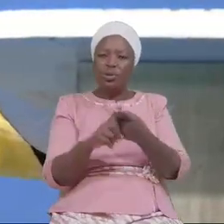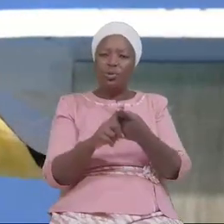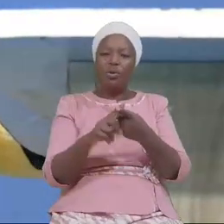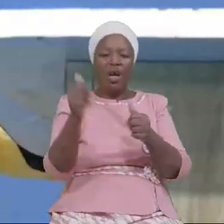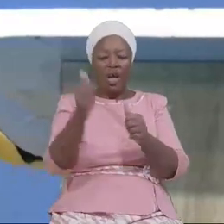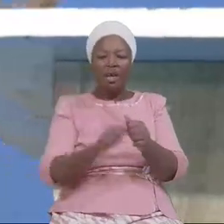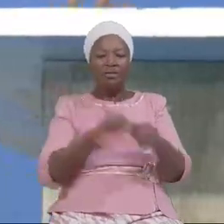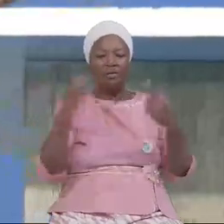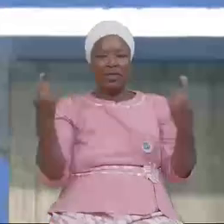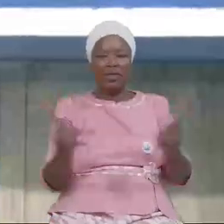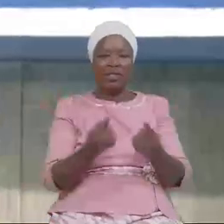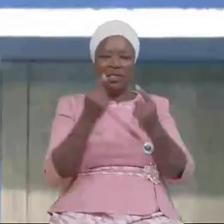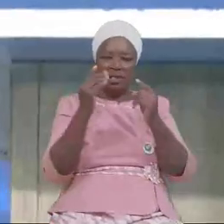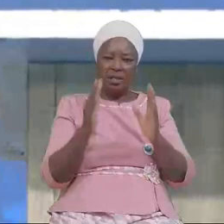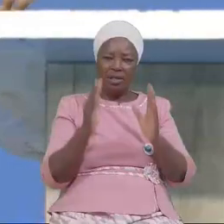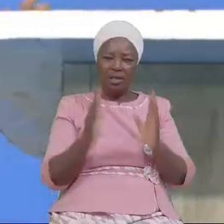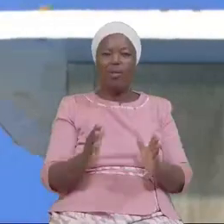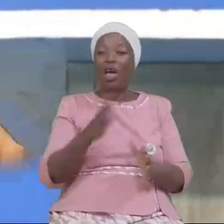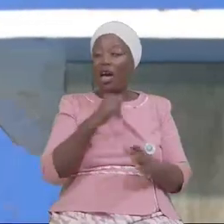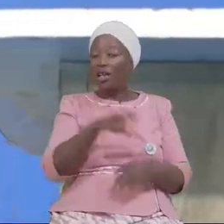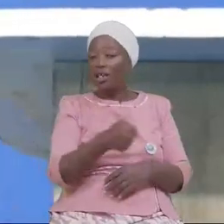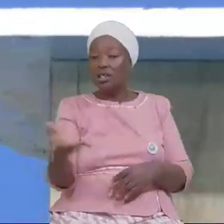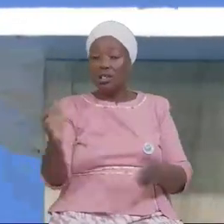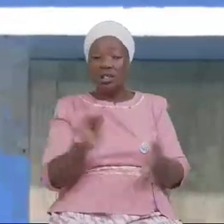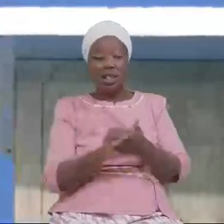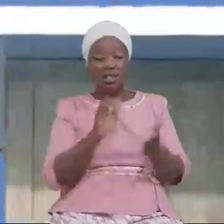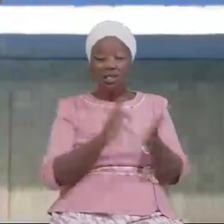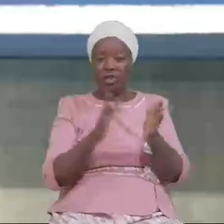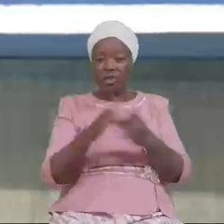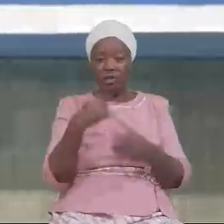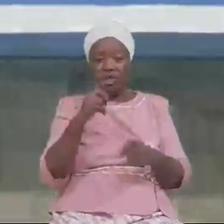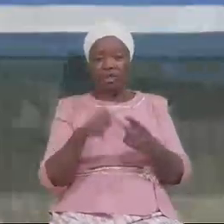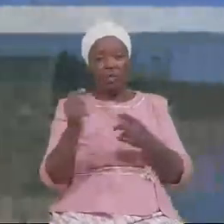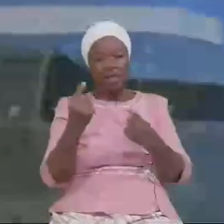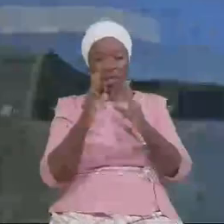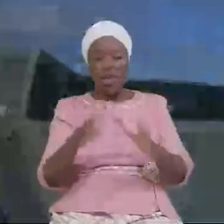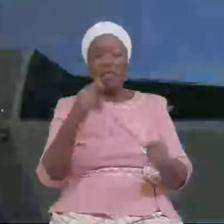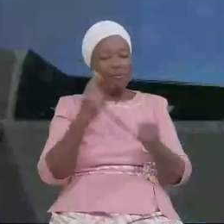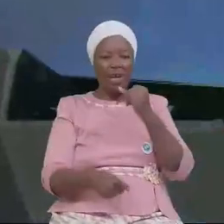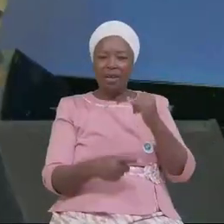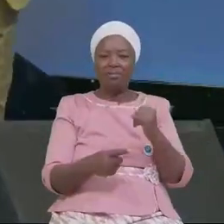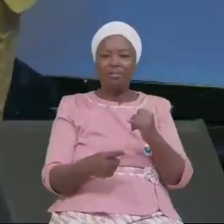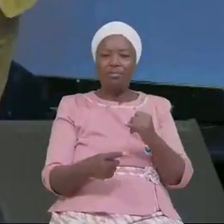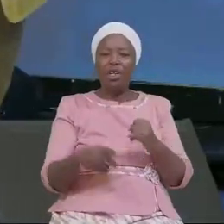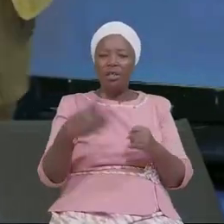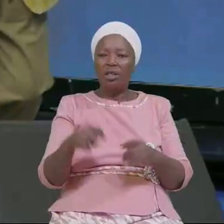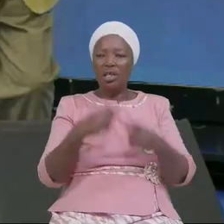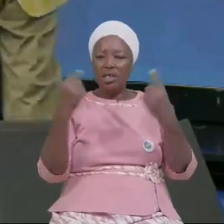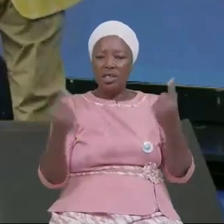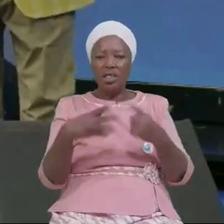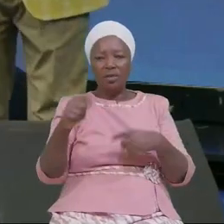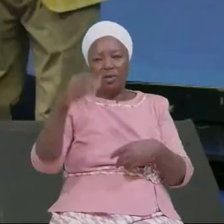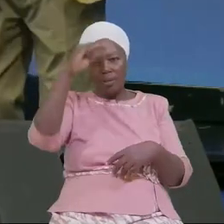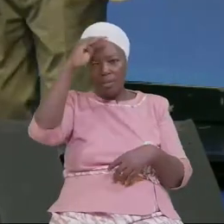pécheur. Et quel que soit ce que Jésus dit aux pécheurs, c'est final. Les péchés de l'homme